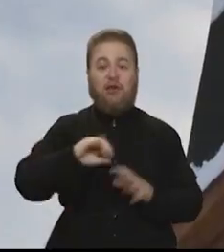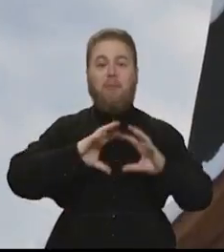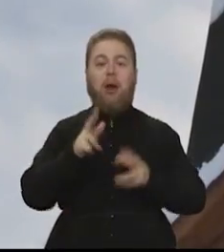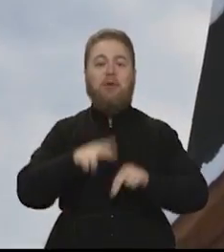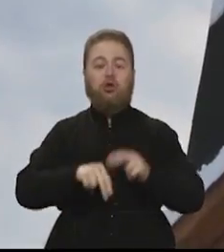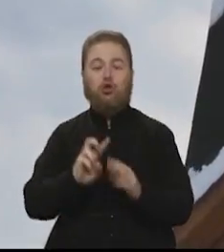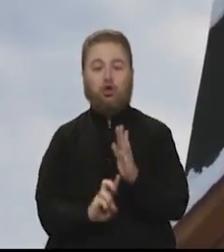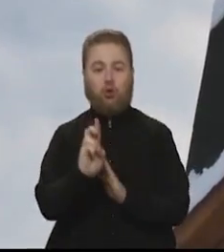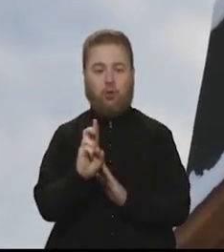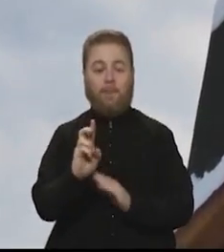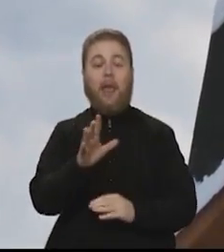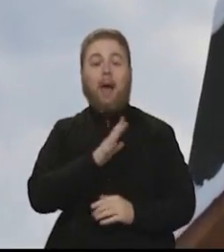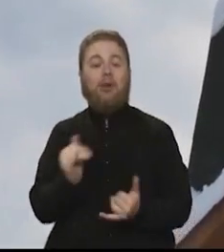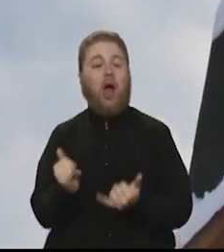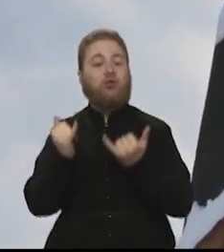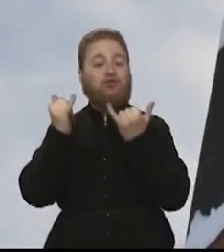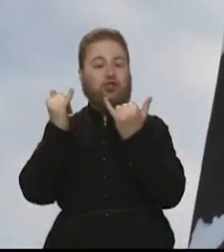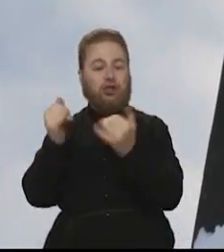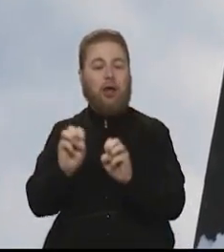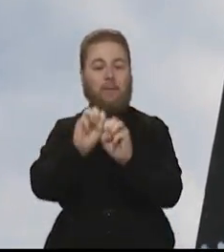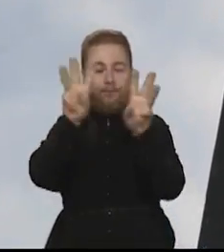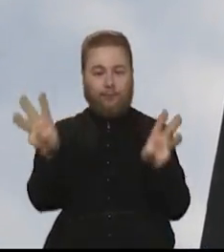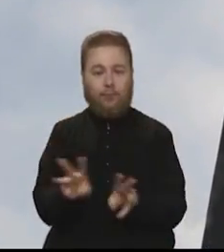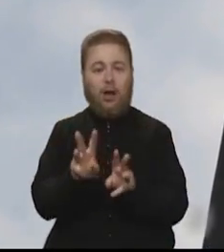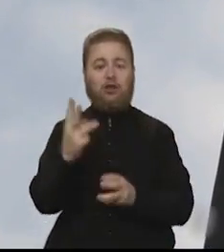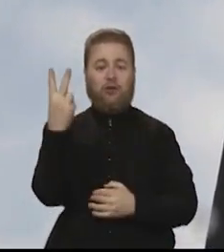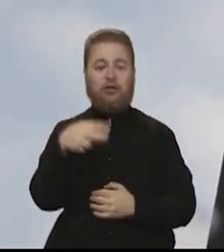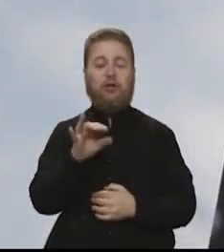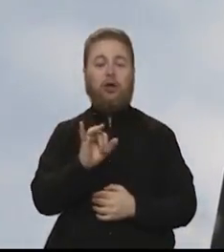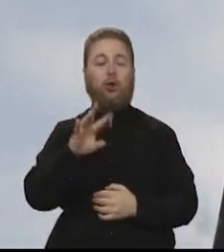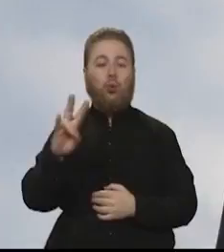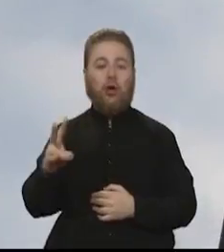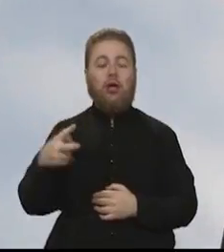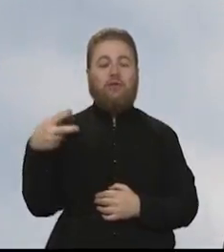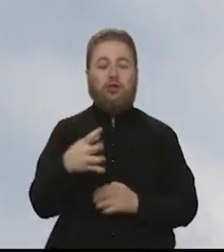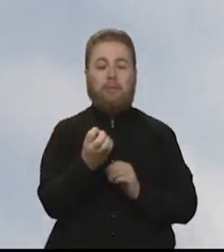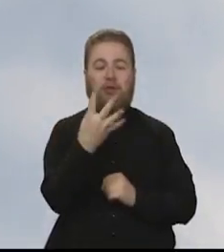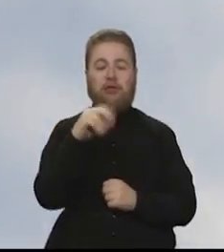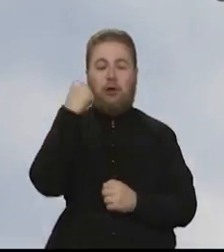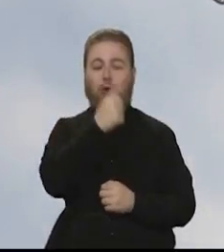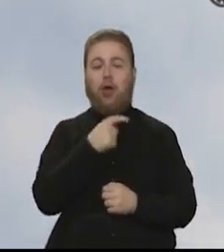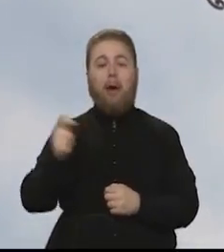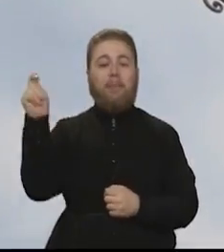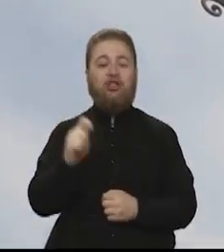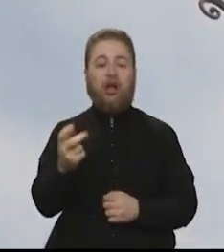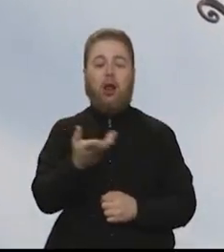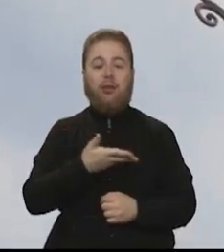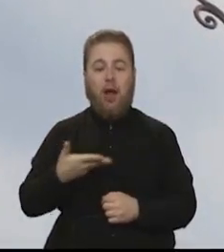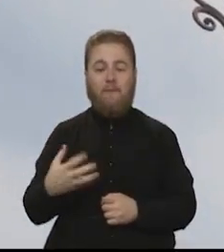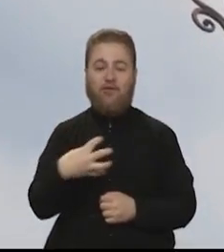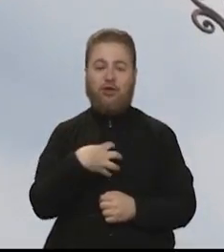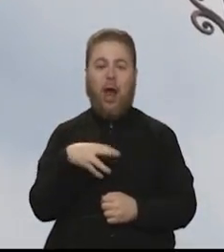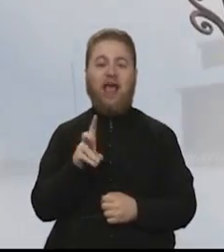была освящена 20 июня 2015 года. Приезжал к нам владыка